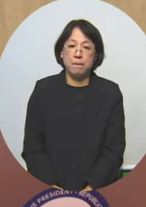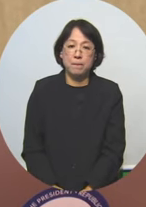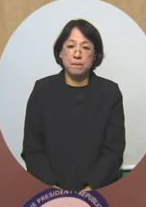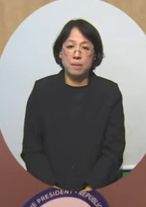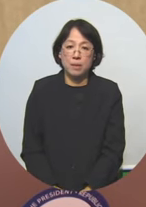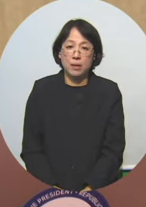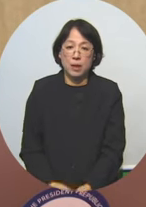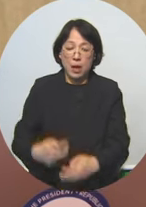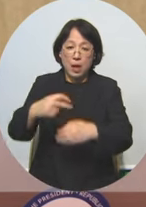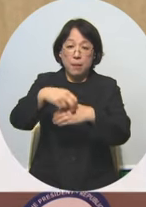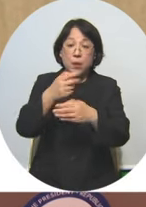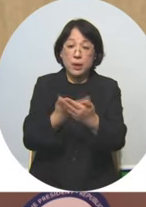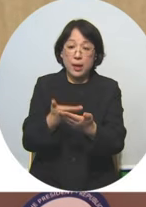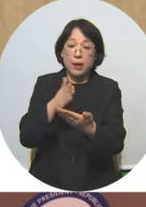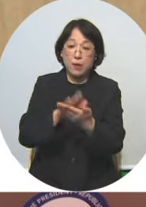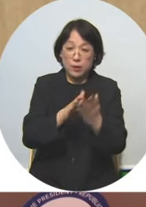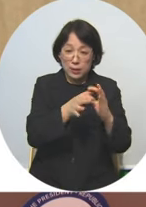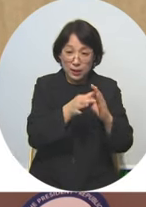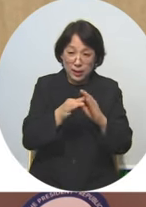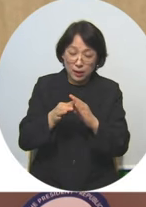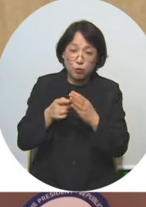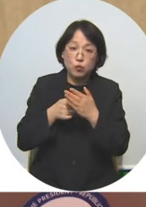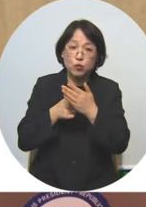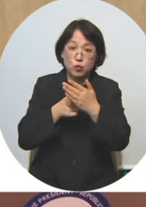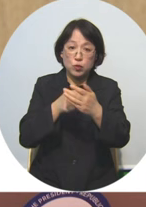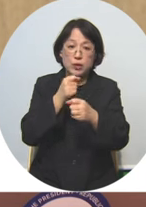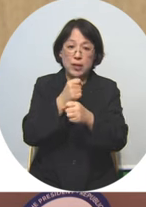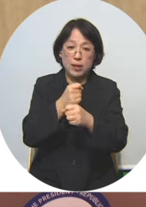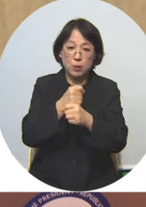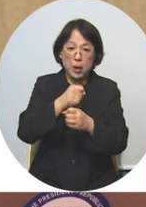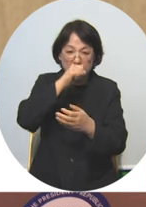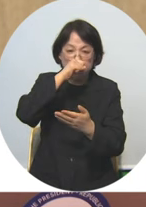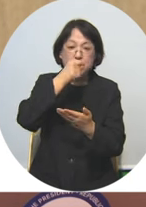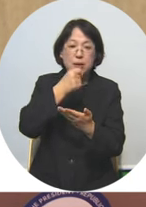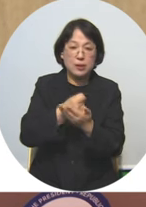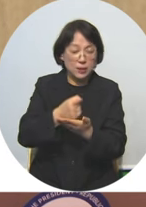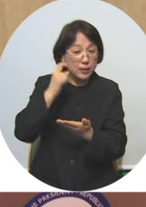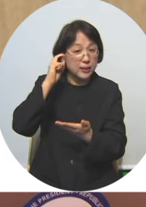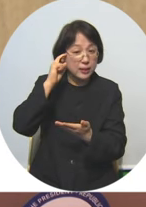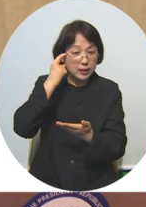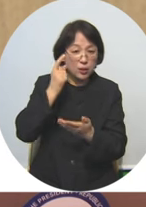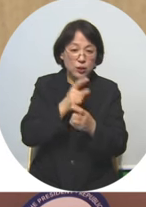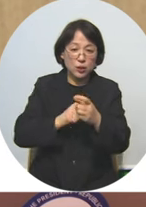의료 개혁을 계속 추진하되 합리적